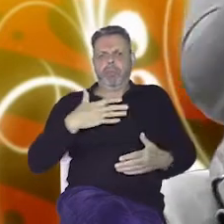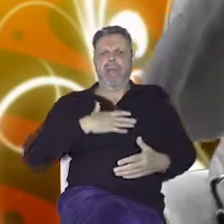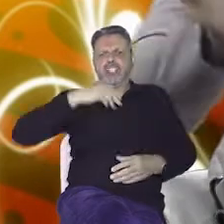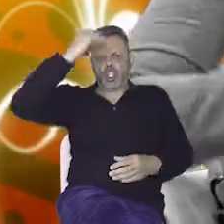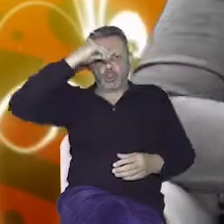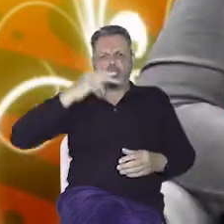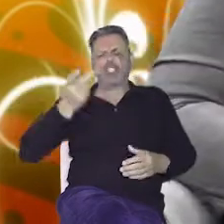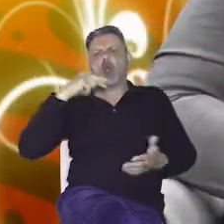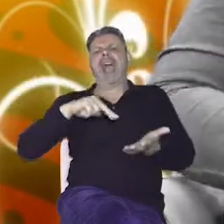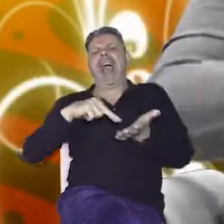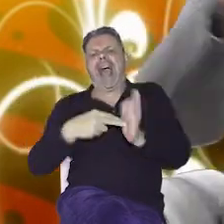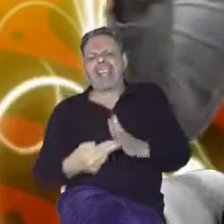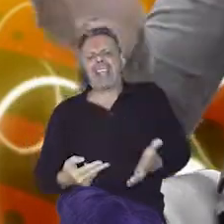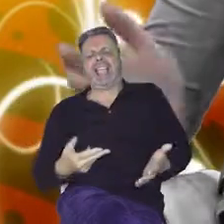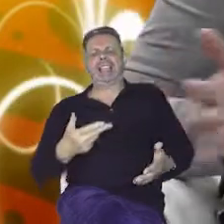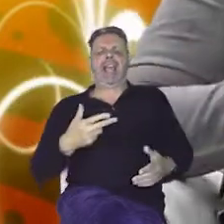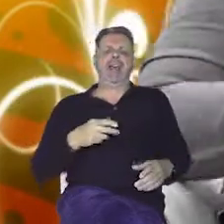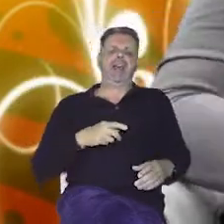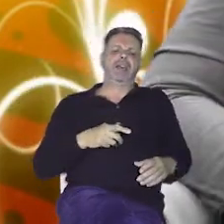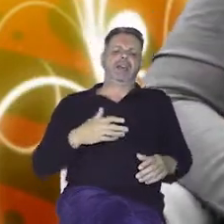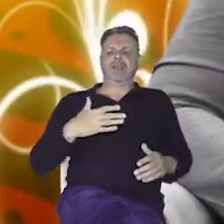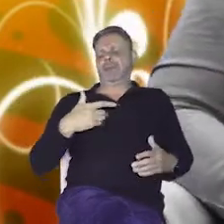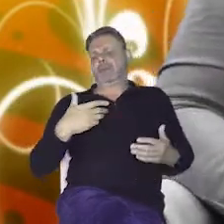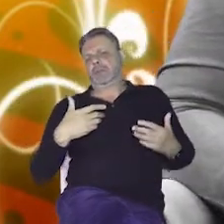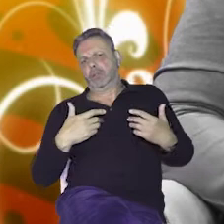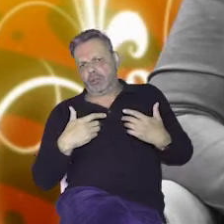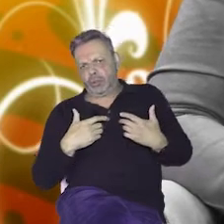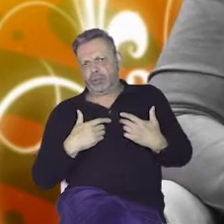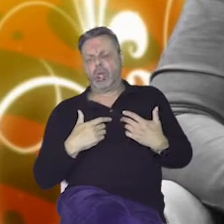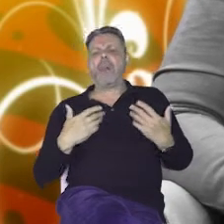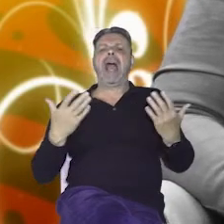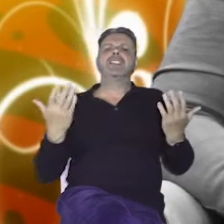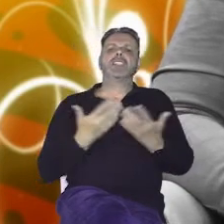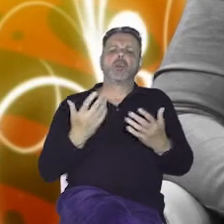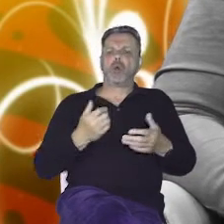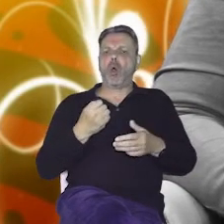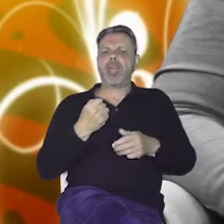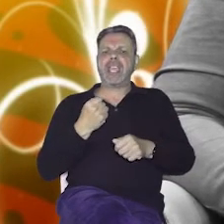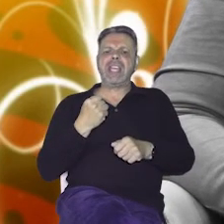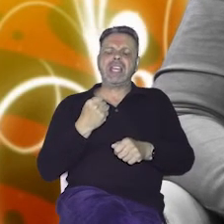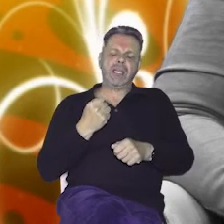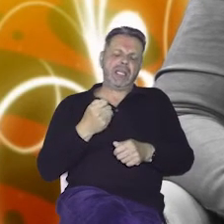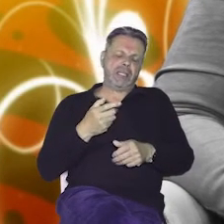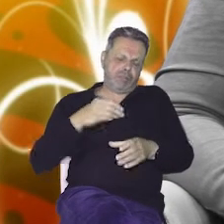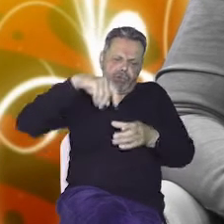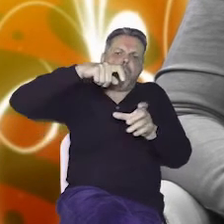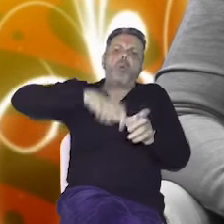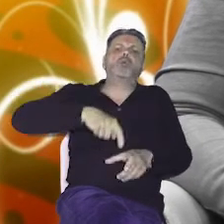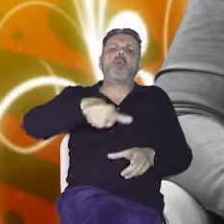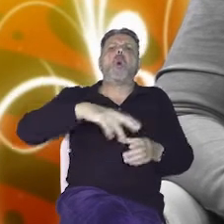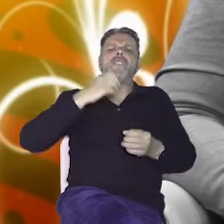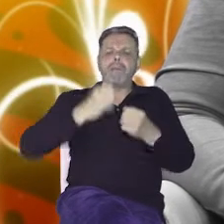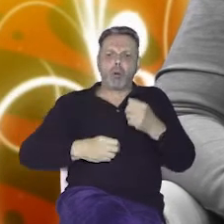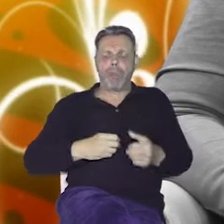od arhitekata do nas koji se bavimo s tom problematikom. Znači, osobe